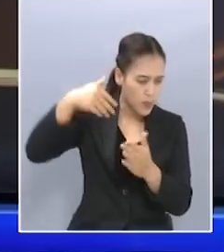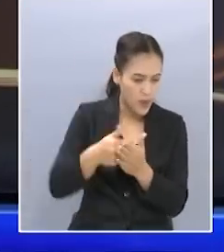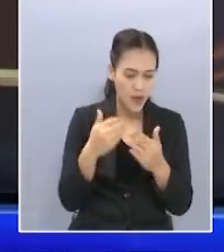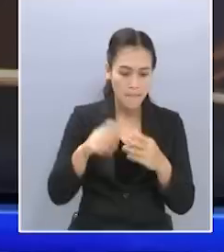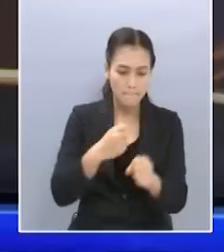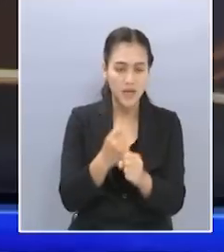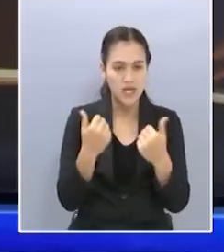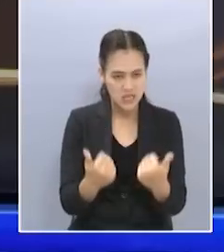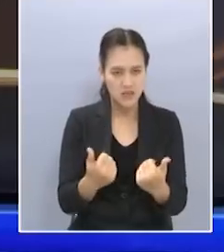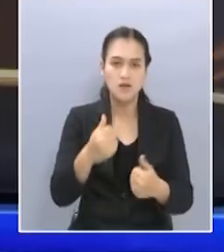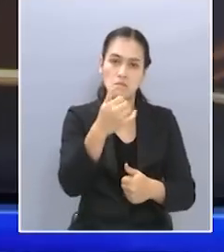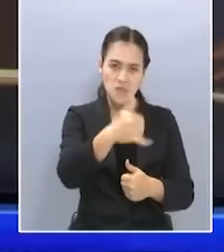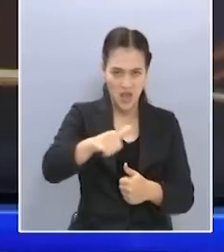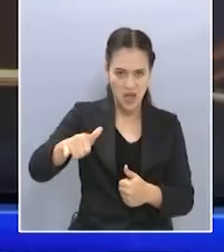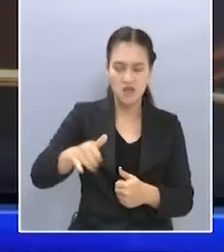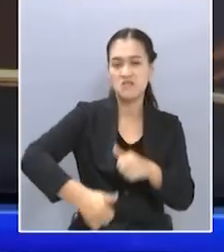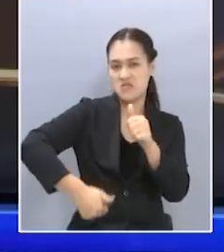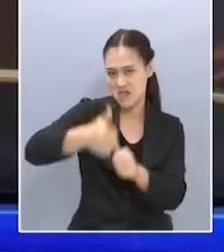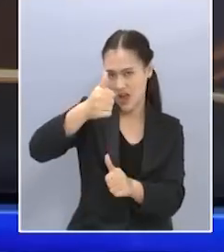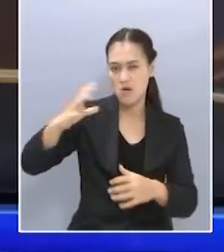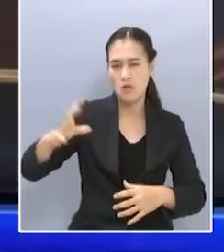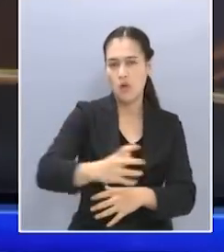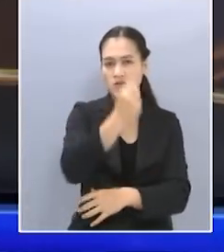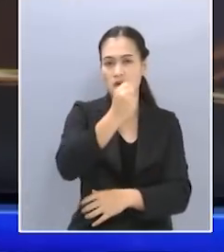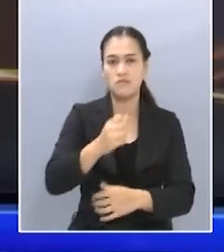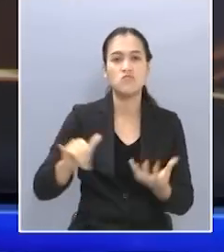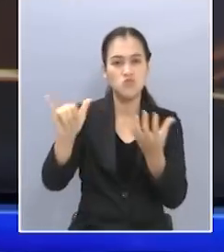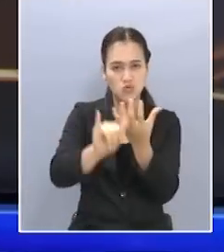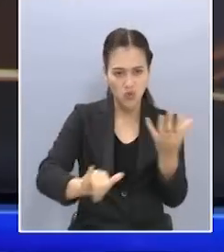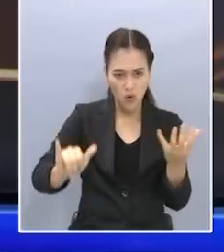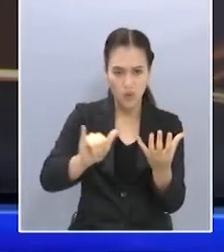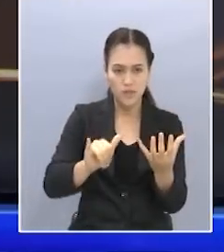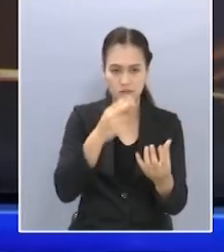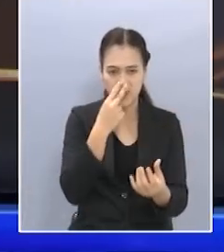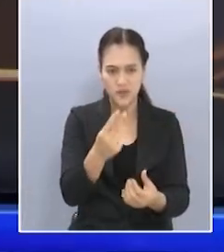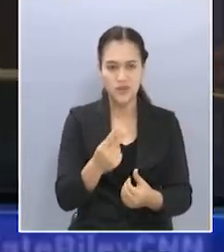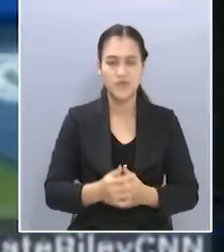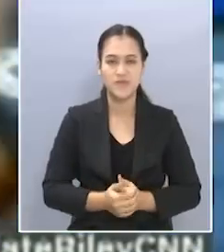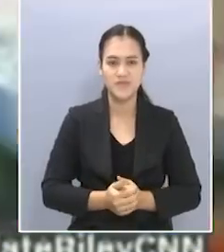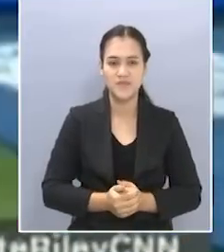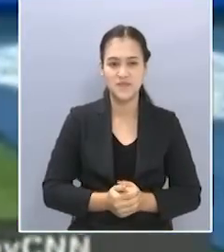าจจะเป็นแชมป์ของยุโรปเพราะตอนนี้ฟอร์มการเล่นร้อนแรงแบบสุดๆครับ